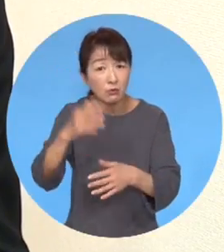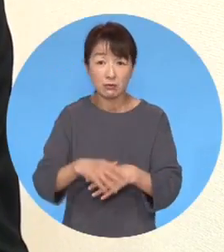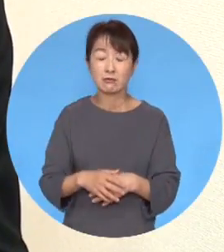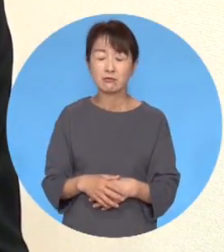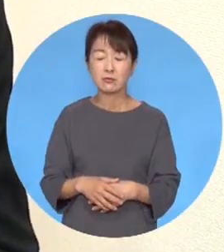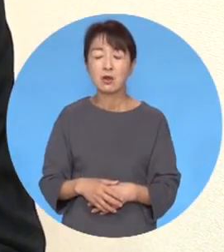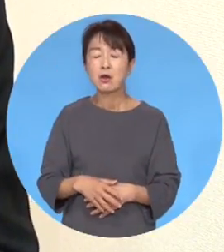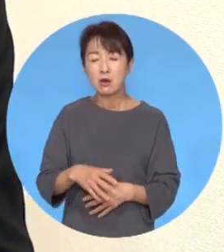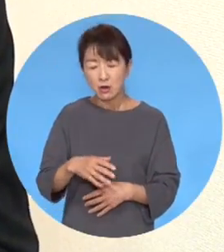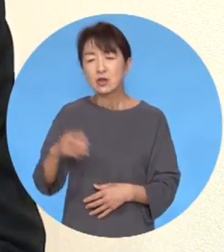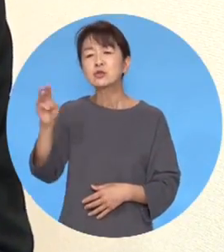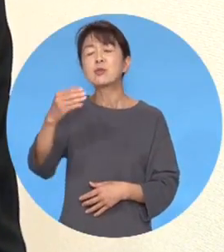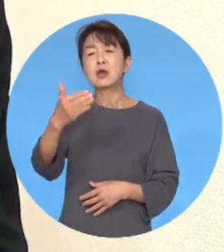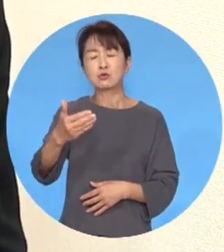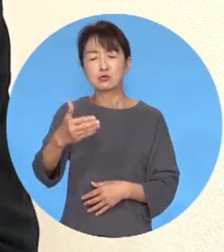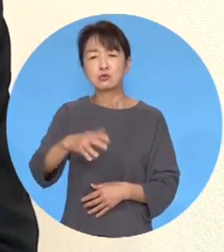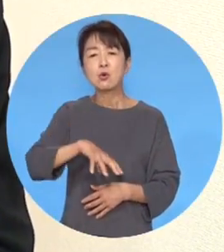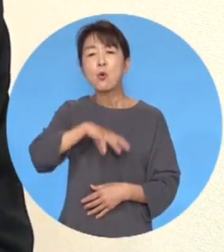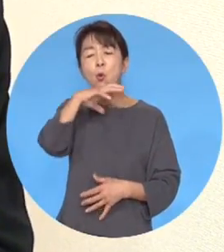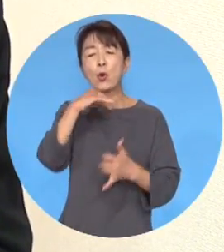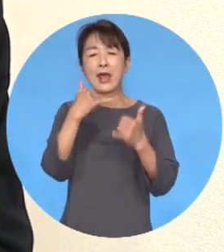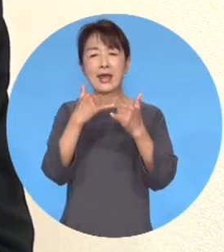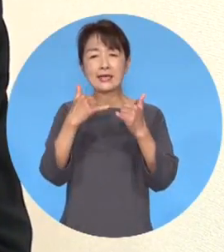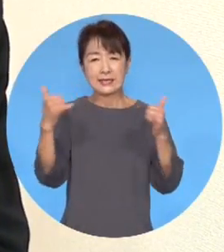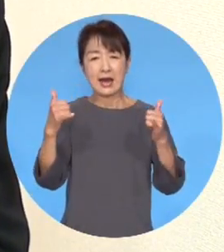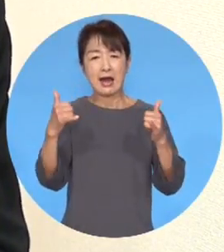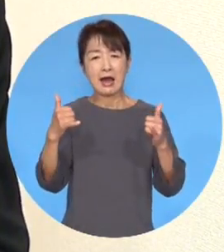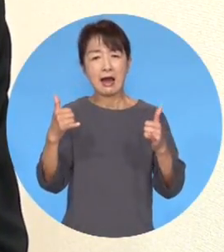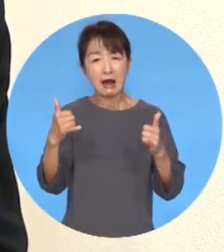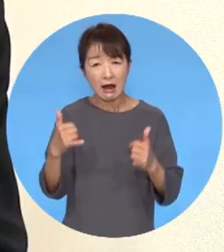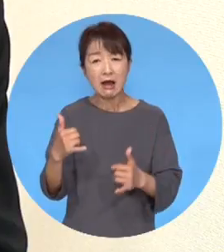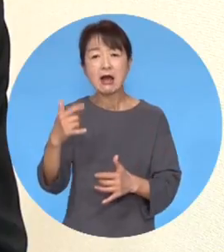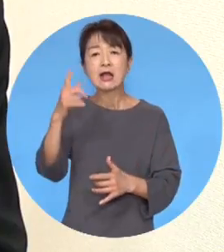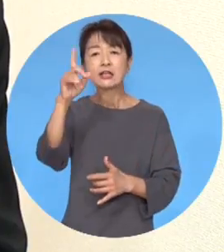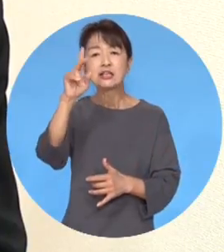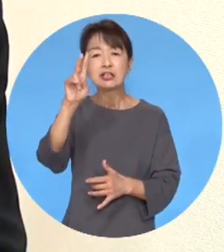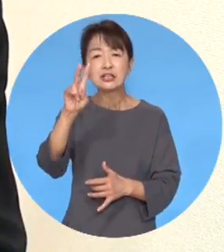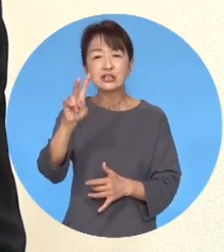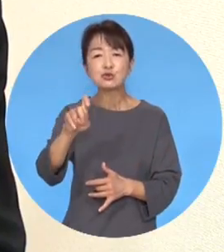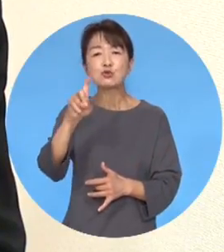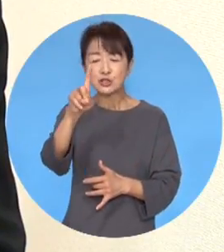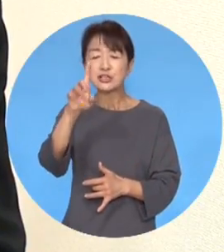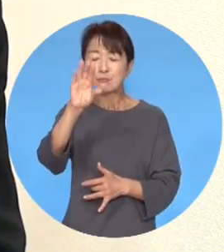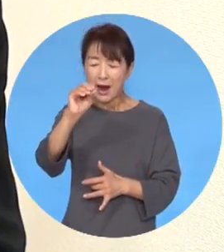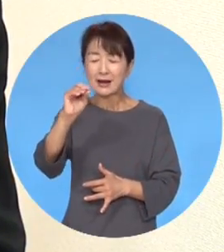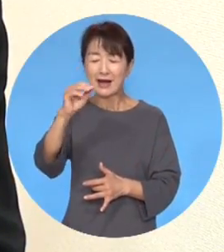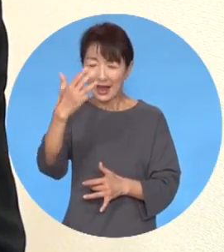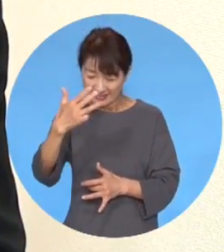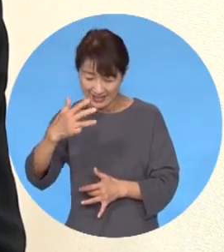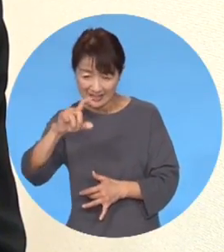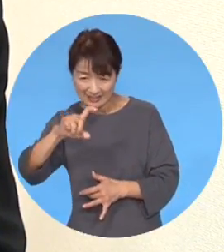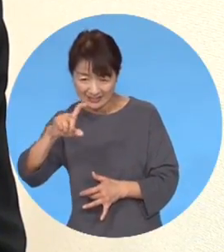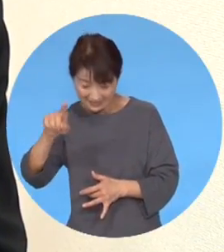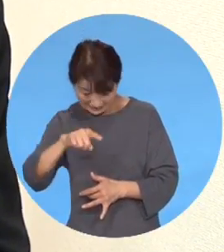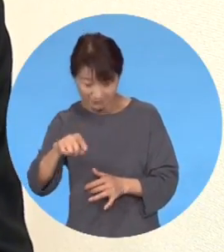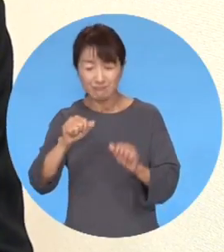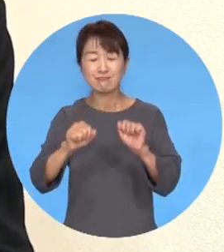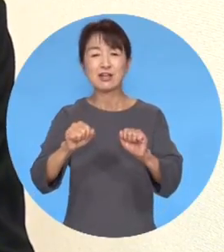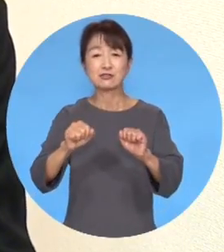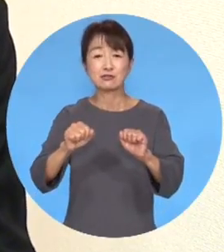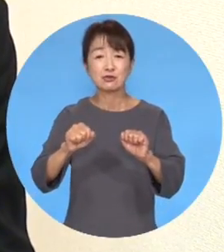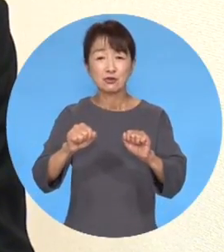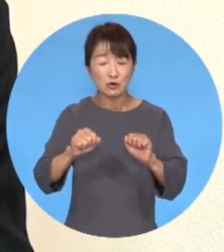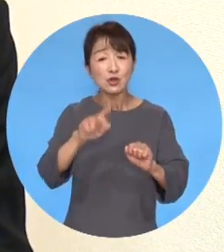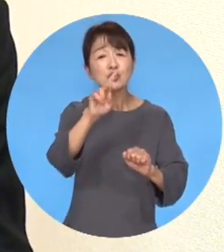高齢者の方11万8千人おられまして、約 21% ですね、高齢化が進んでおりまして、ただやっぱ